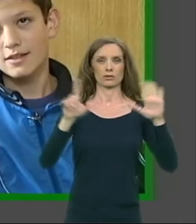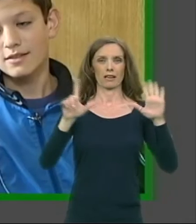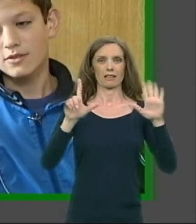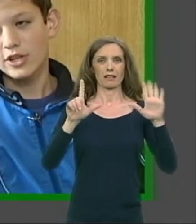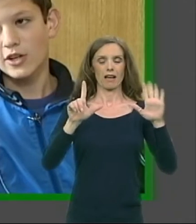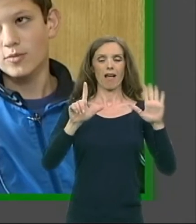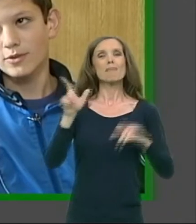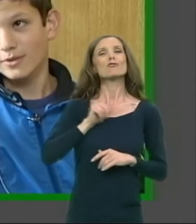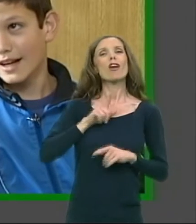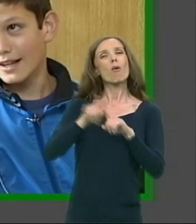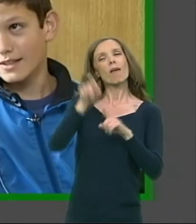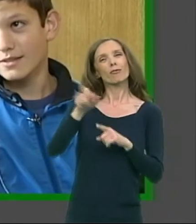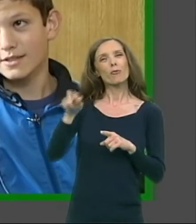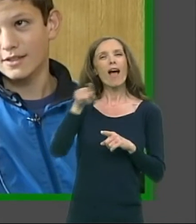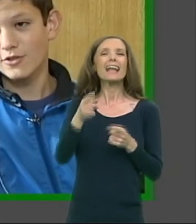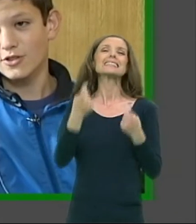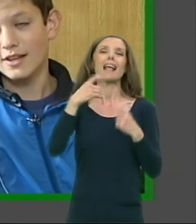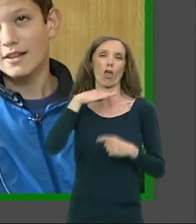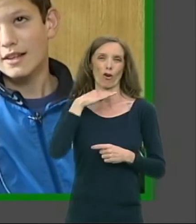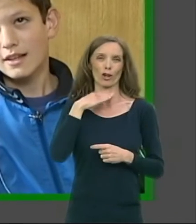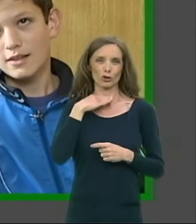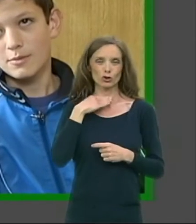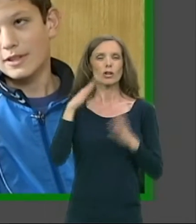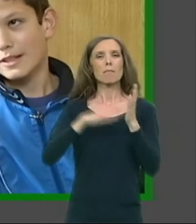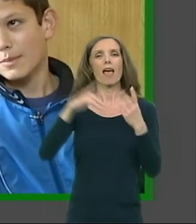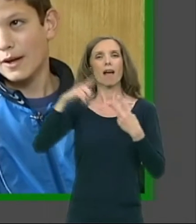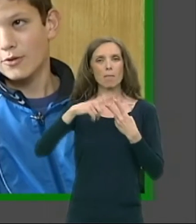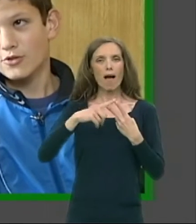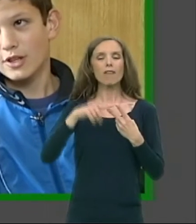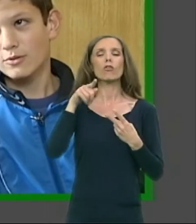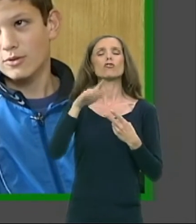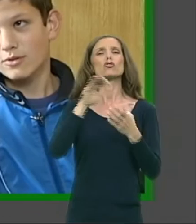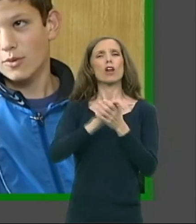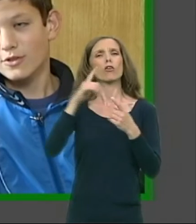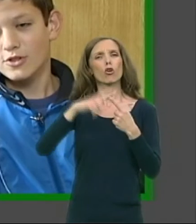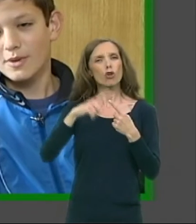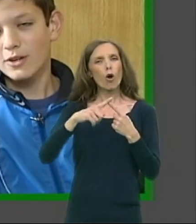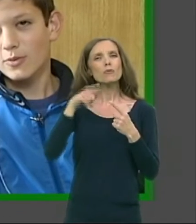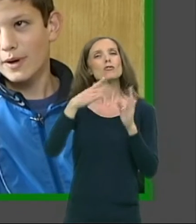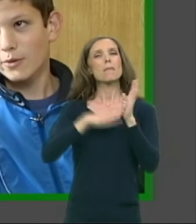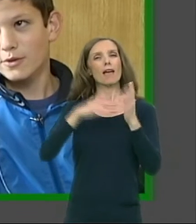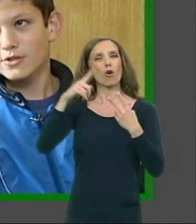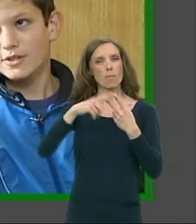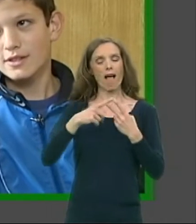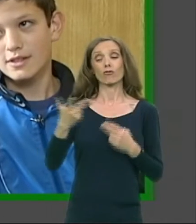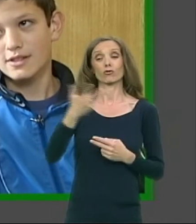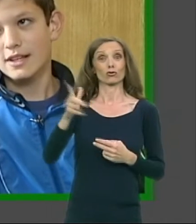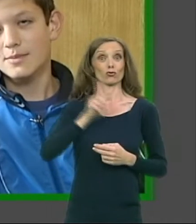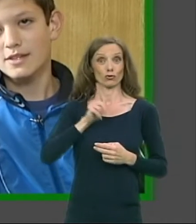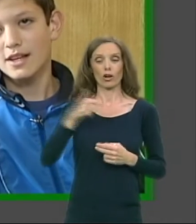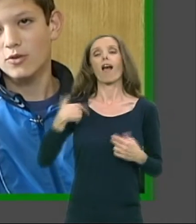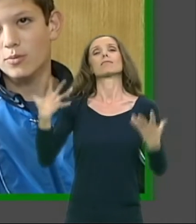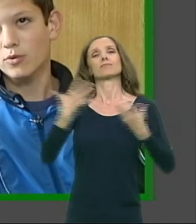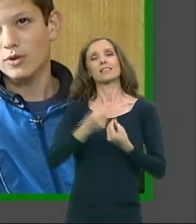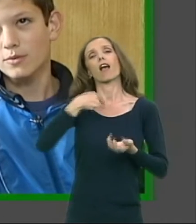7 sati, čekaju me drugari iz Grčića, Milanka Pavlović, Željko Tomić i Marko Pavlović. Sa